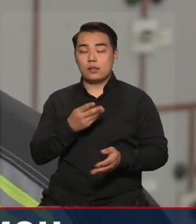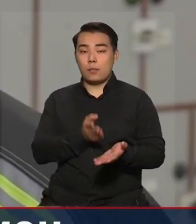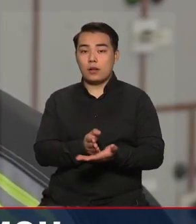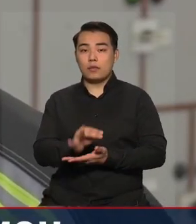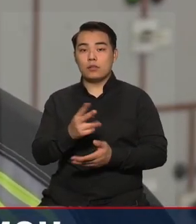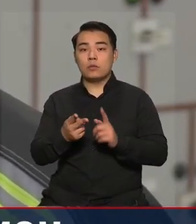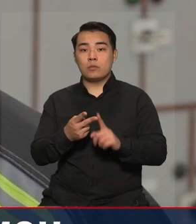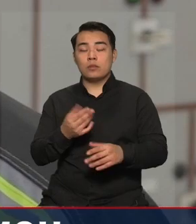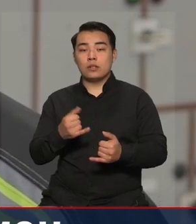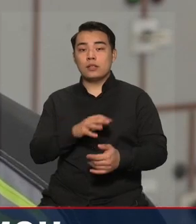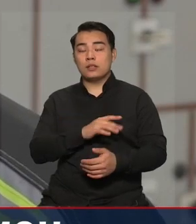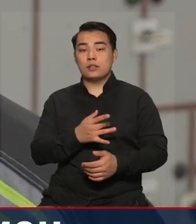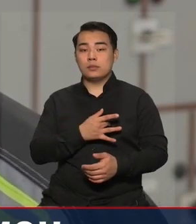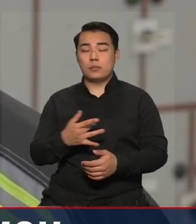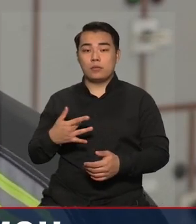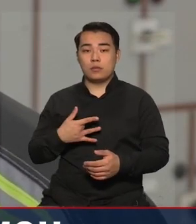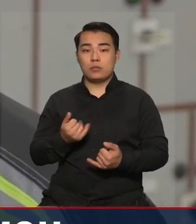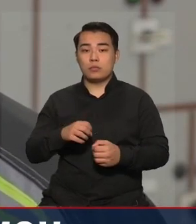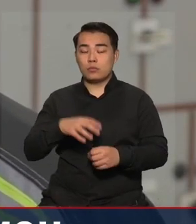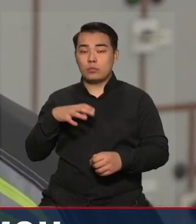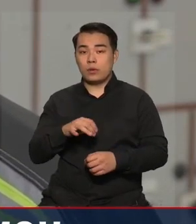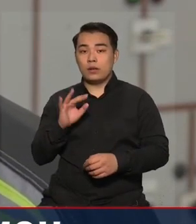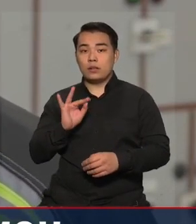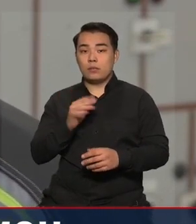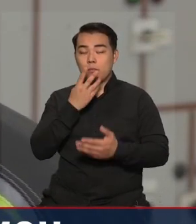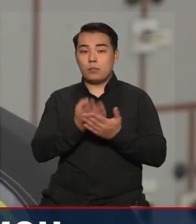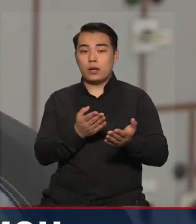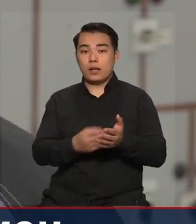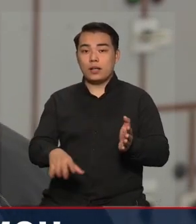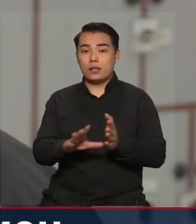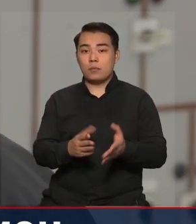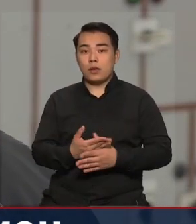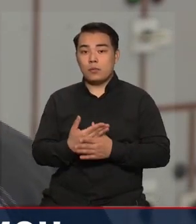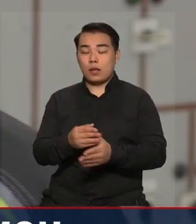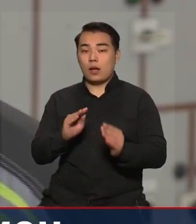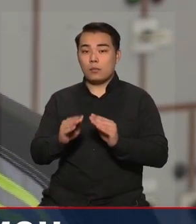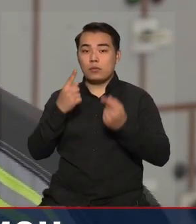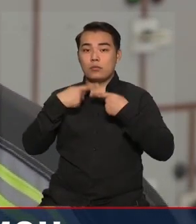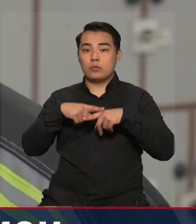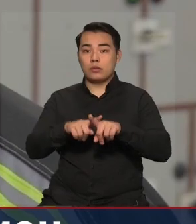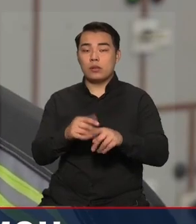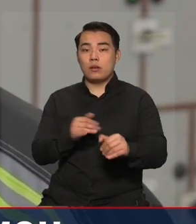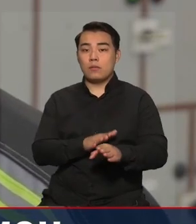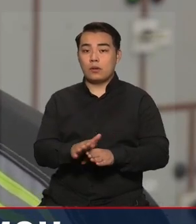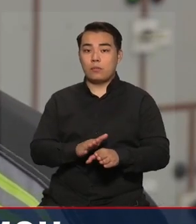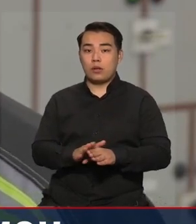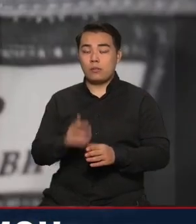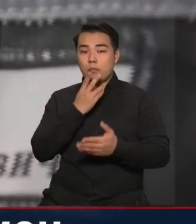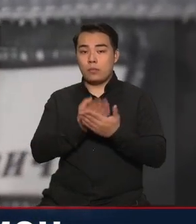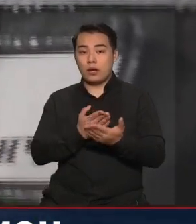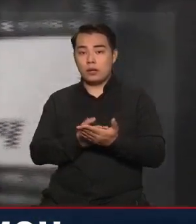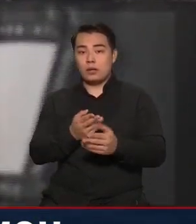2 дымовых труб 2 и 3, а также вспомогательного энергетического оборудования. По существующей методике